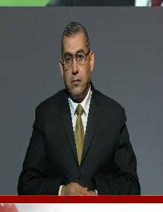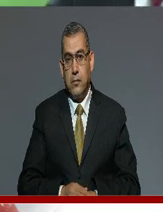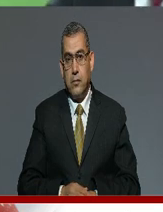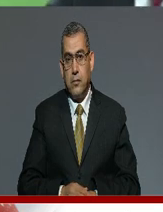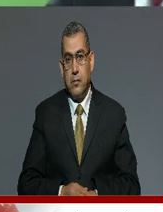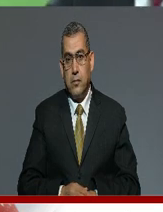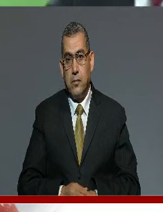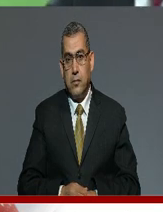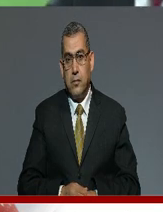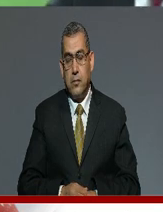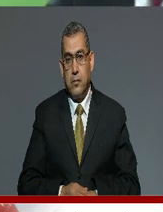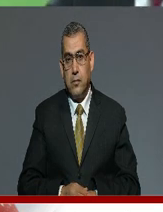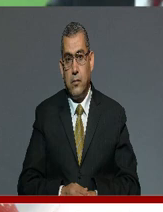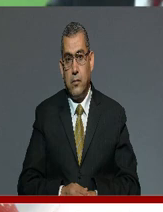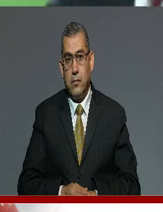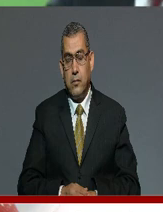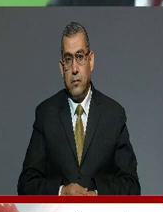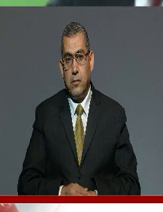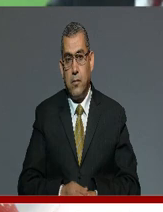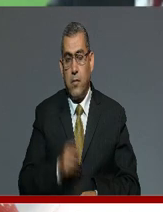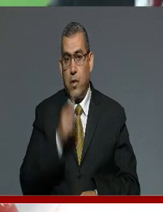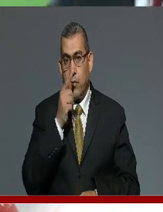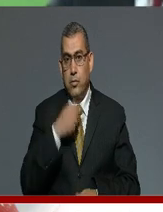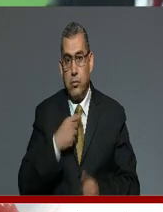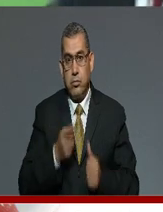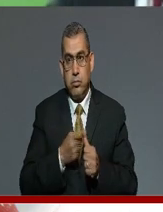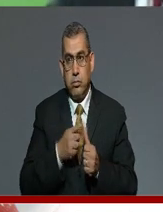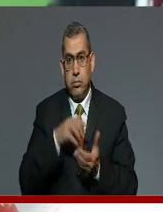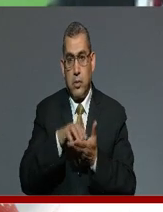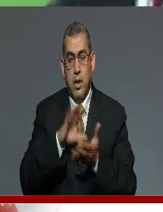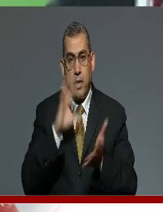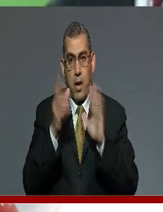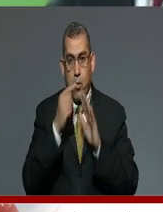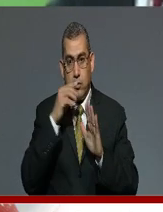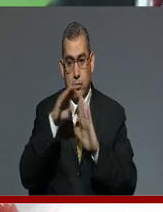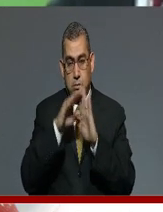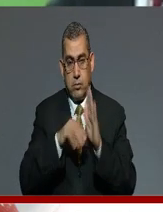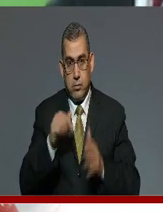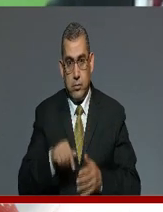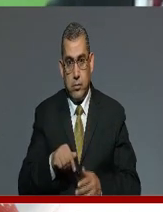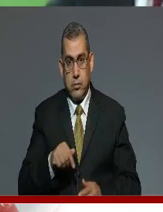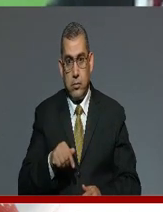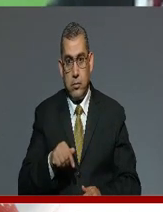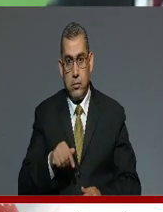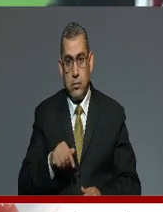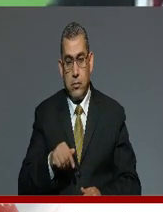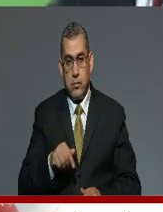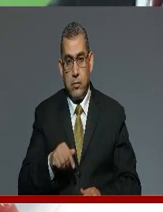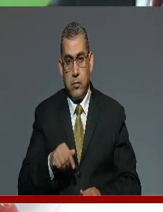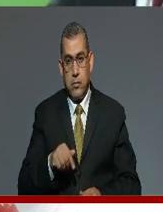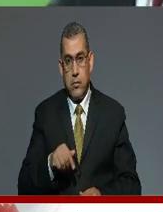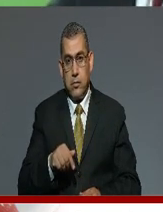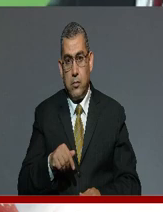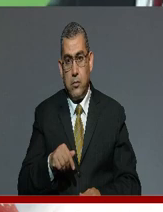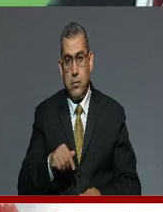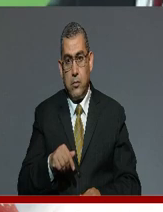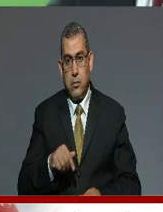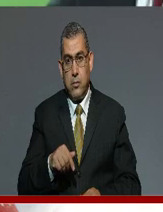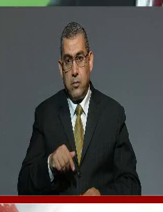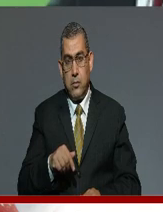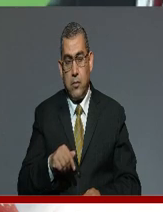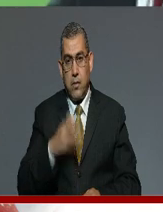على المستوى الدولي كيف سيتم تطوير كيف سيتم تطوير اللقاحات